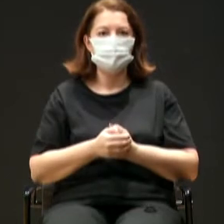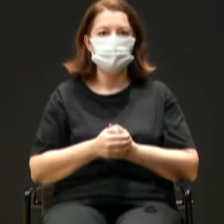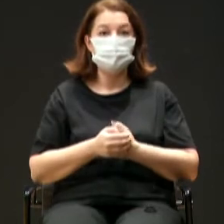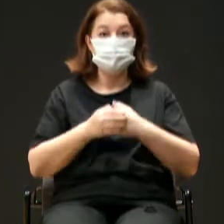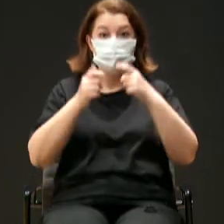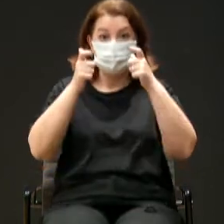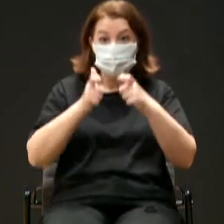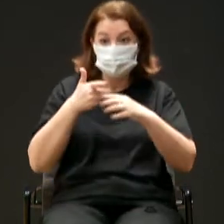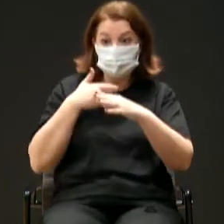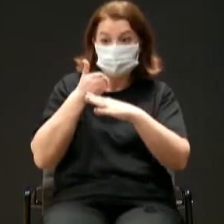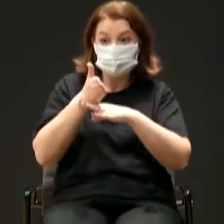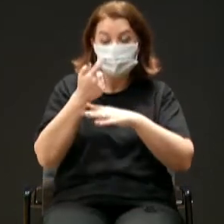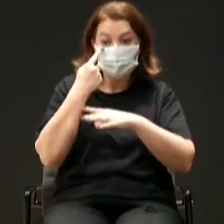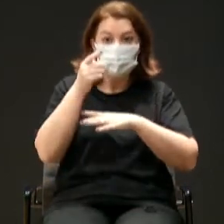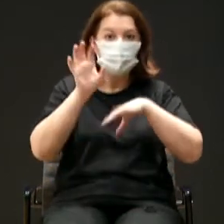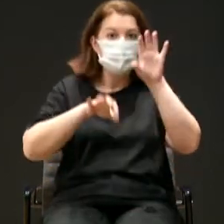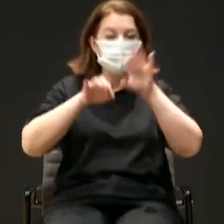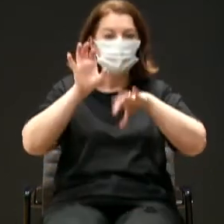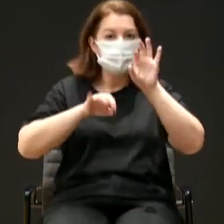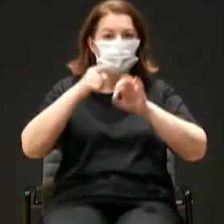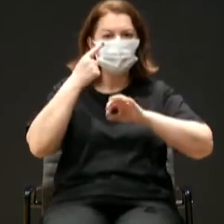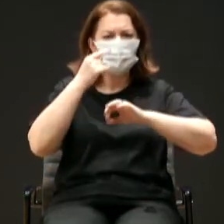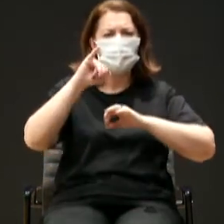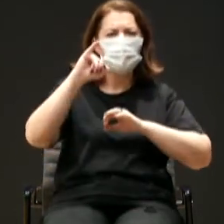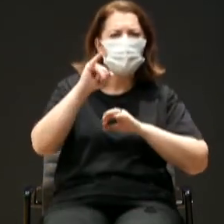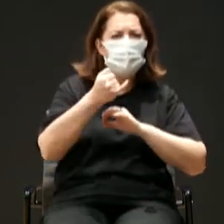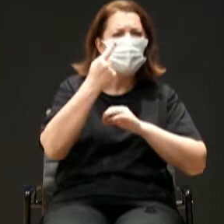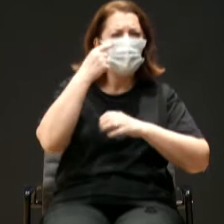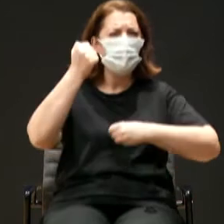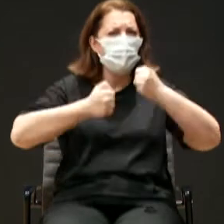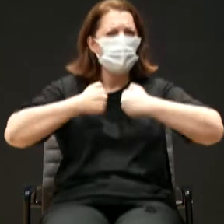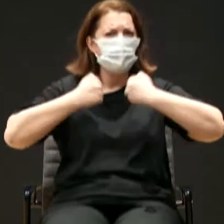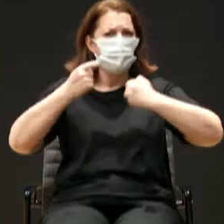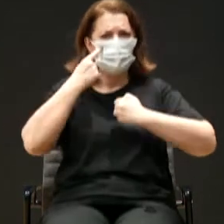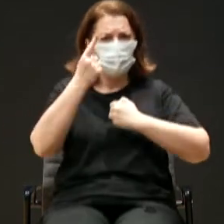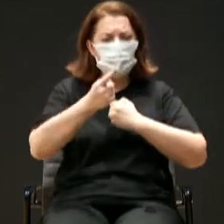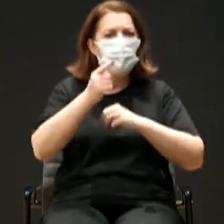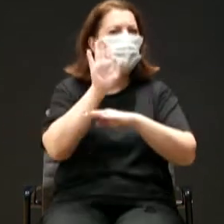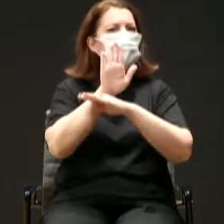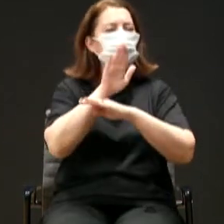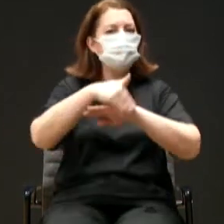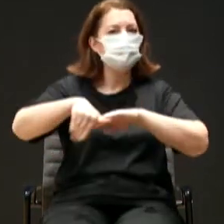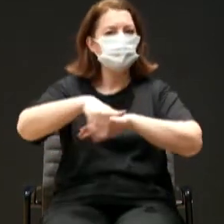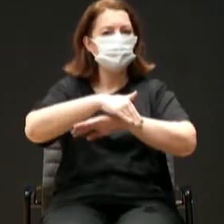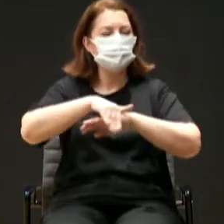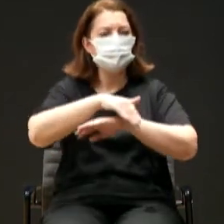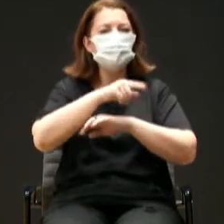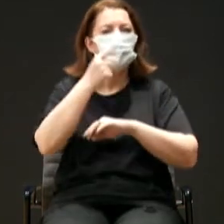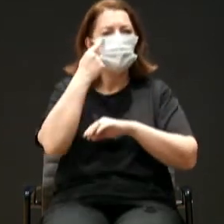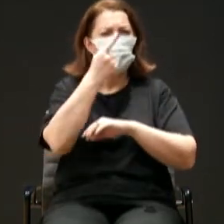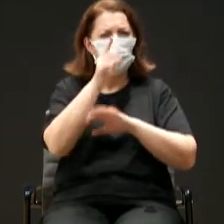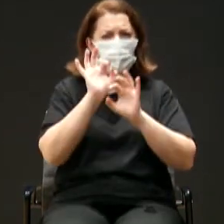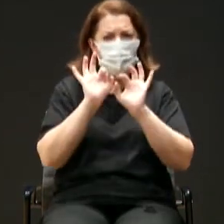Yerinde yaptığımız incelemelerde ağır tonajlı kamyonların da kullanıldığı Demokrasi Caddesi'nin mevcut